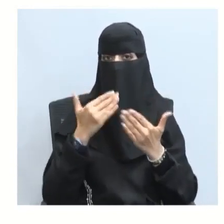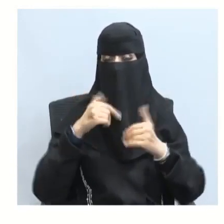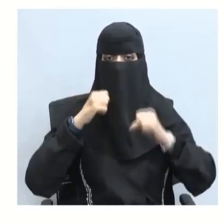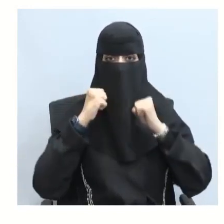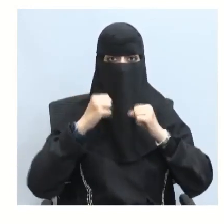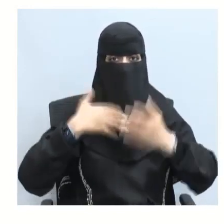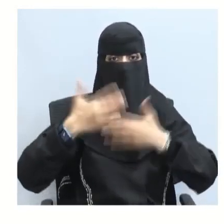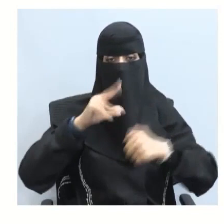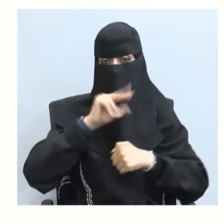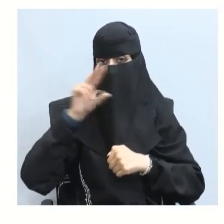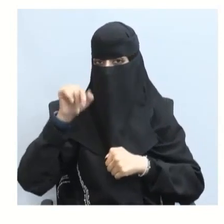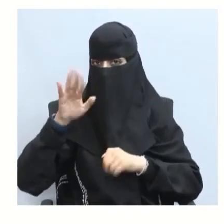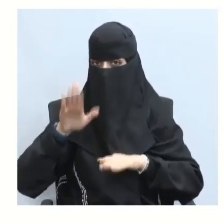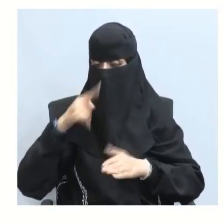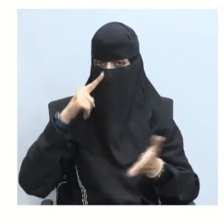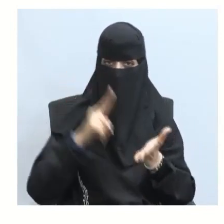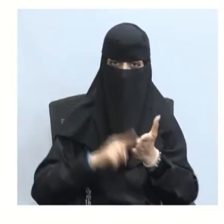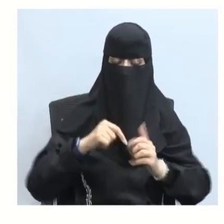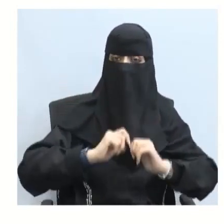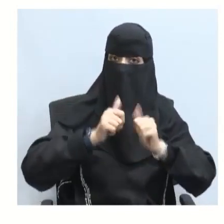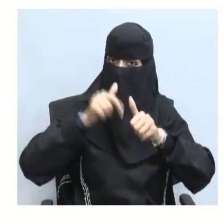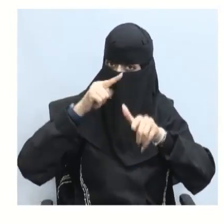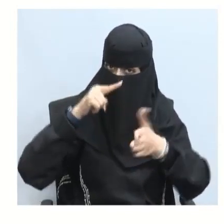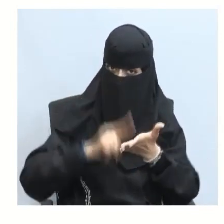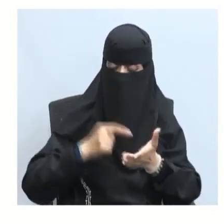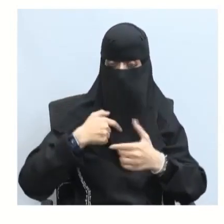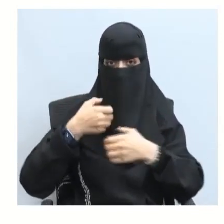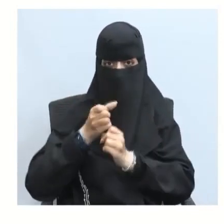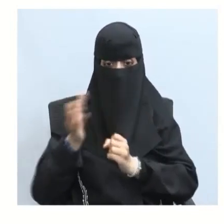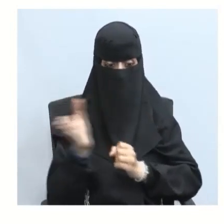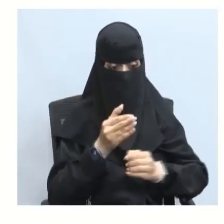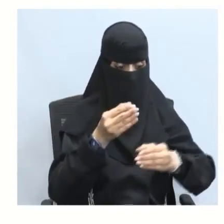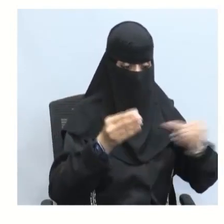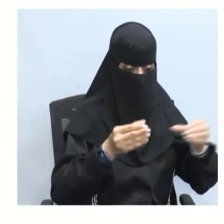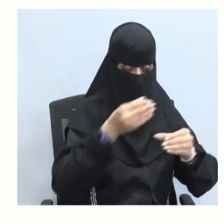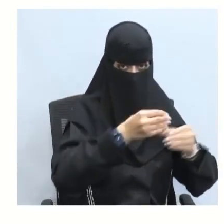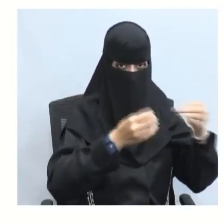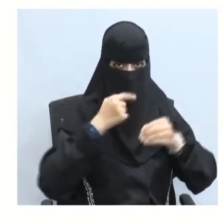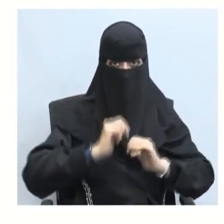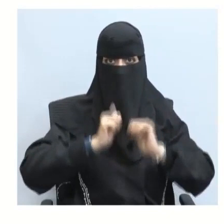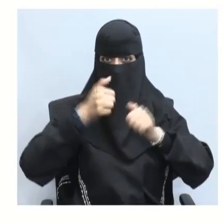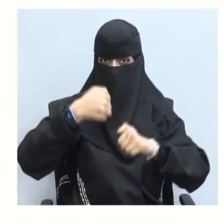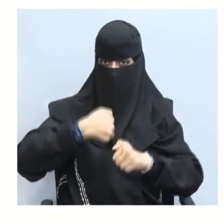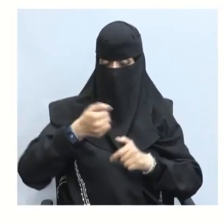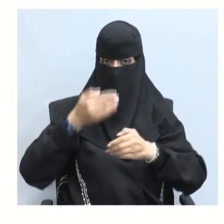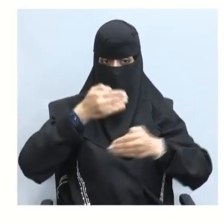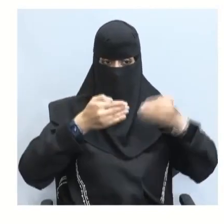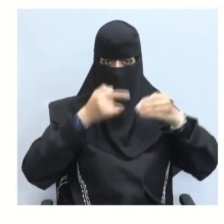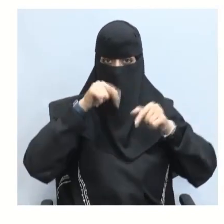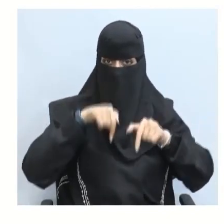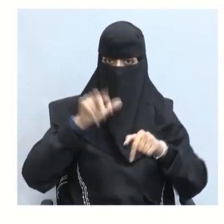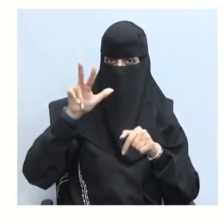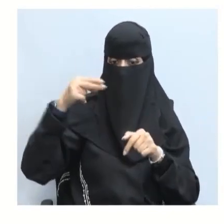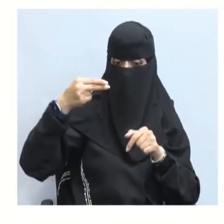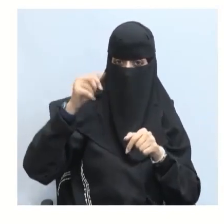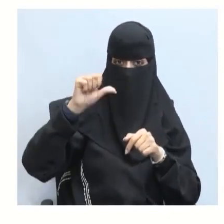بهذا شكل انما ان بامكاننا ان نقوم بتحضير هذه المركبات اذا باستطاعتنا تحضير المركبات